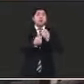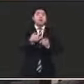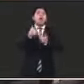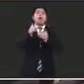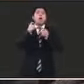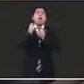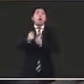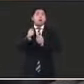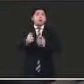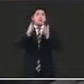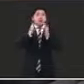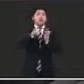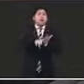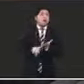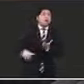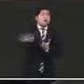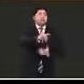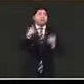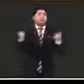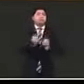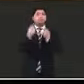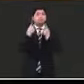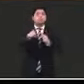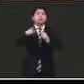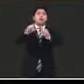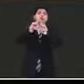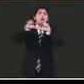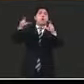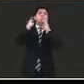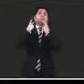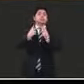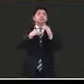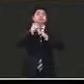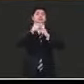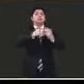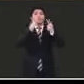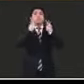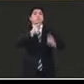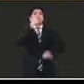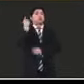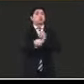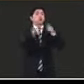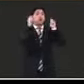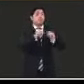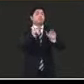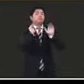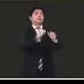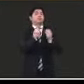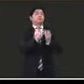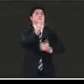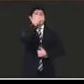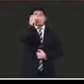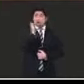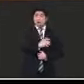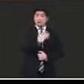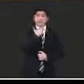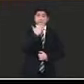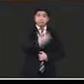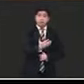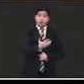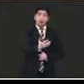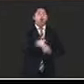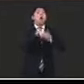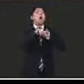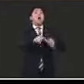faaliyetlerine kadar tüm çalışmalara bu kurumsal yapı çatısı altında destek sağlanacak aynı